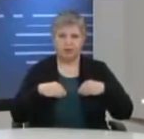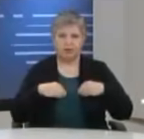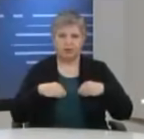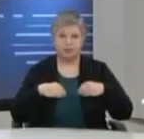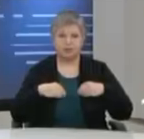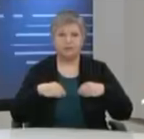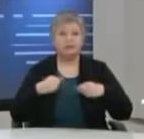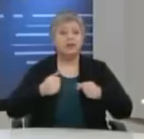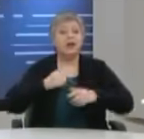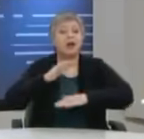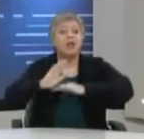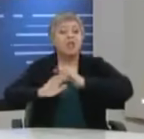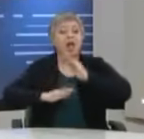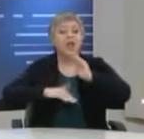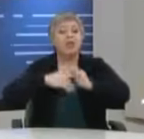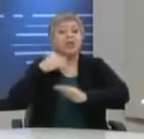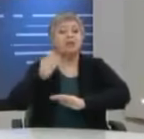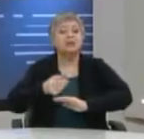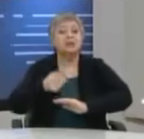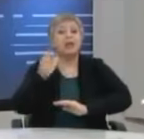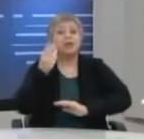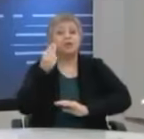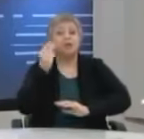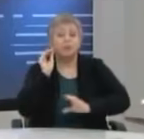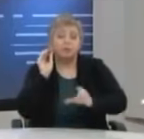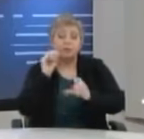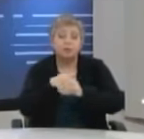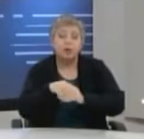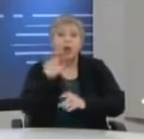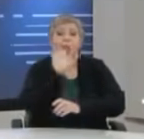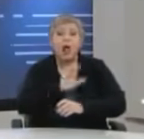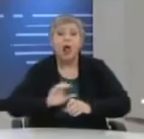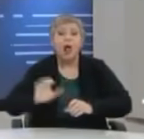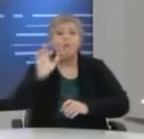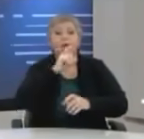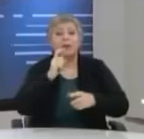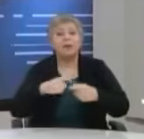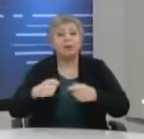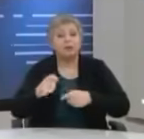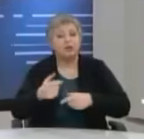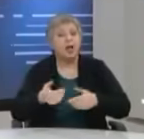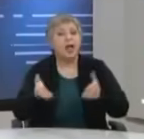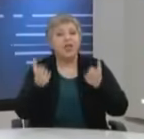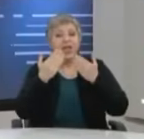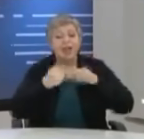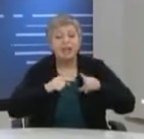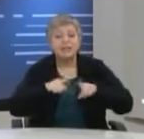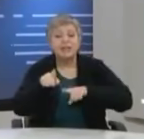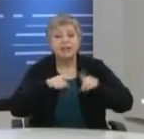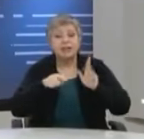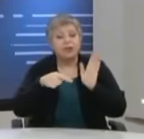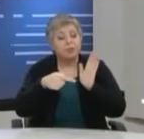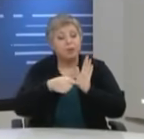Η διαδικασία ένταξης των Σκοπίων στην Ευρωπαϊκή Ένωση δεν σχετίζεται με τη Συμφωνία των